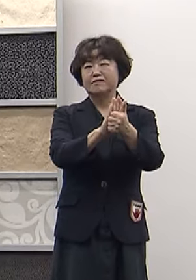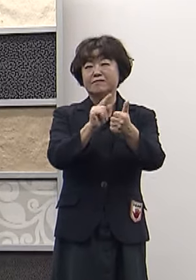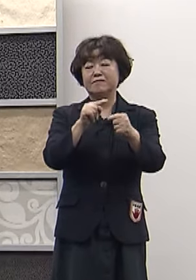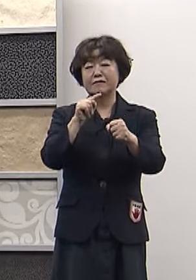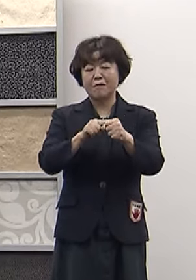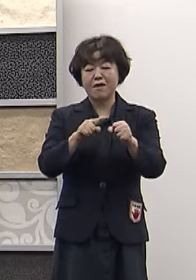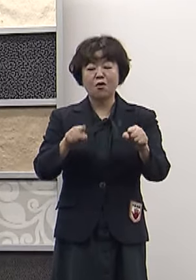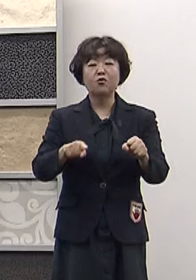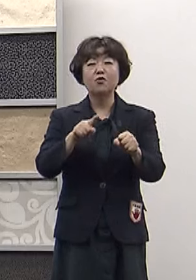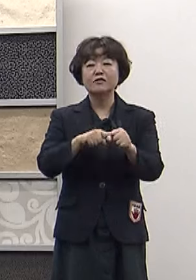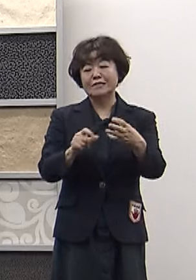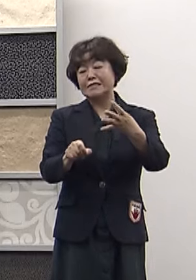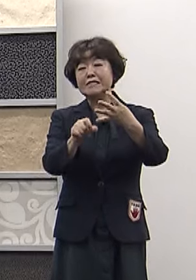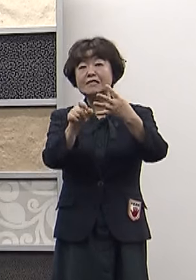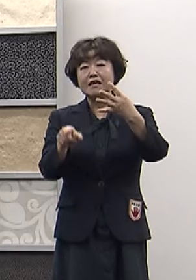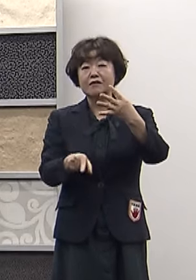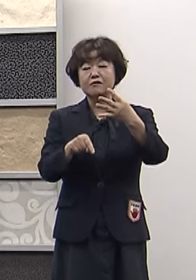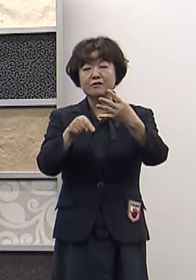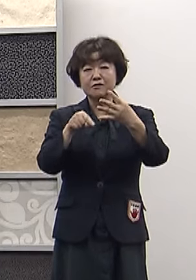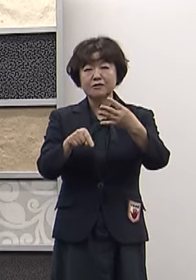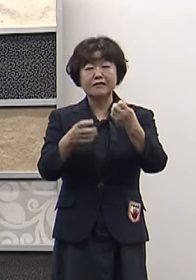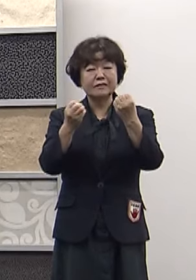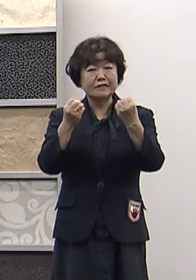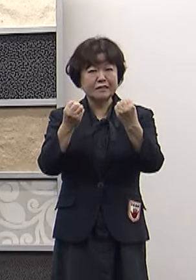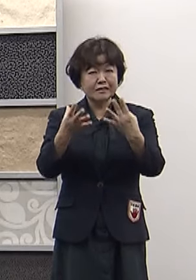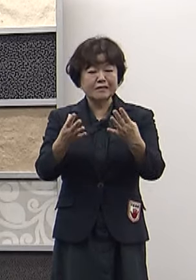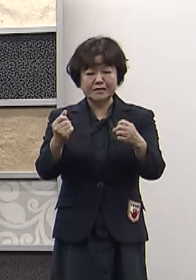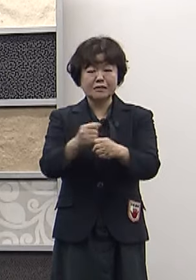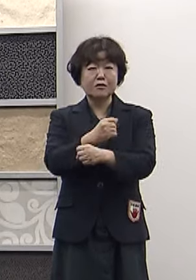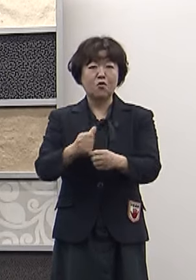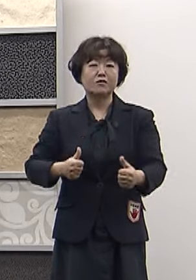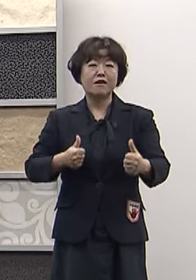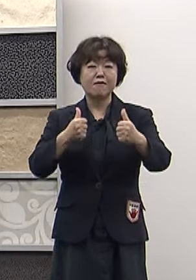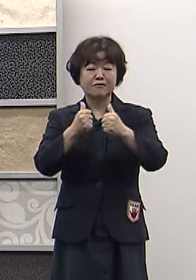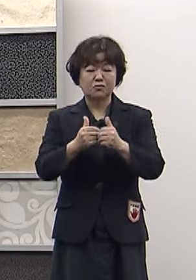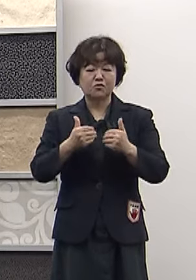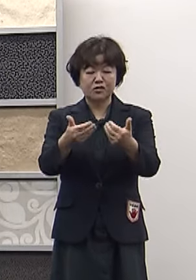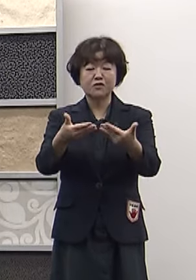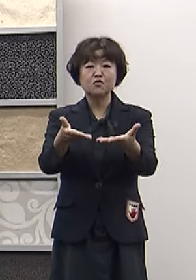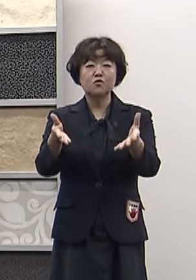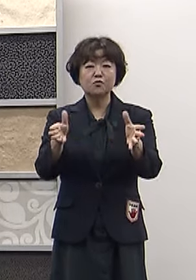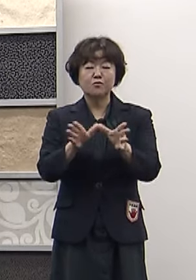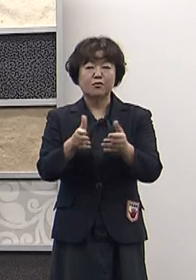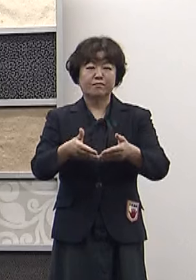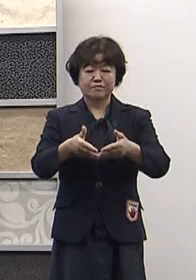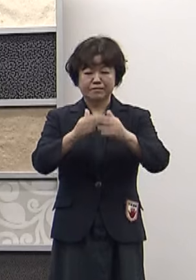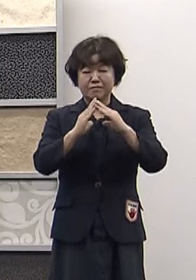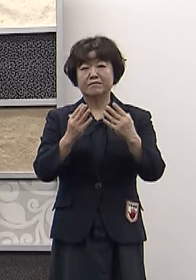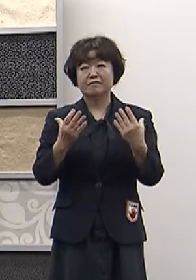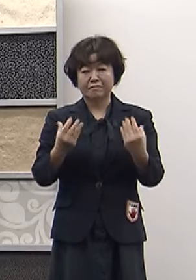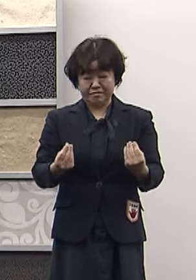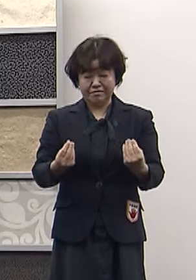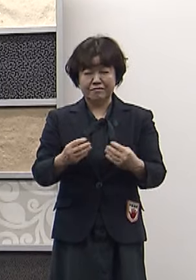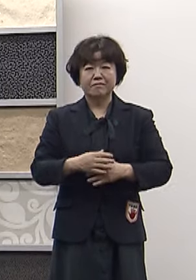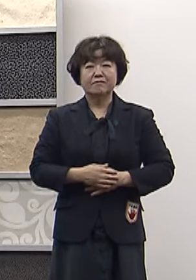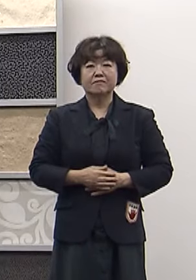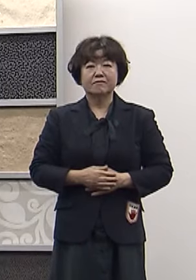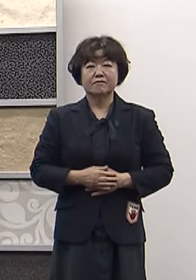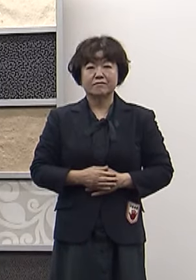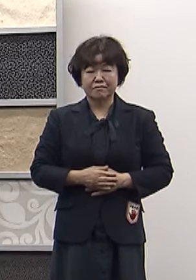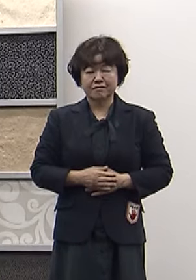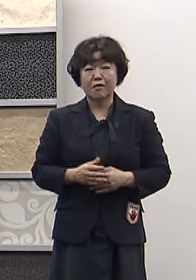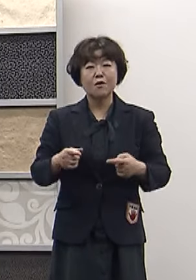年4月その司令塔として新事業チャレンジ推進グループを設置したところでございます。今般新事業競